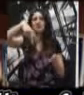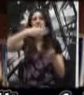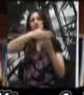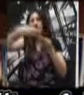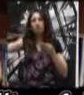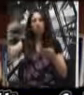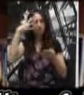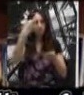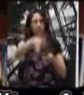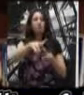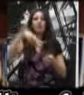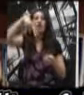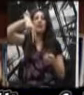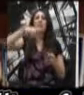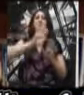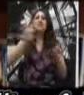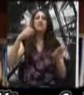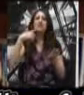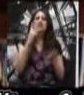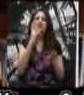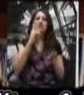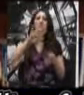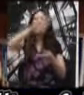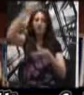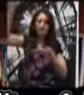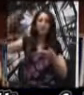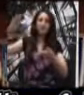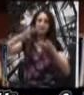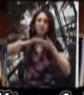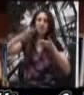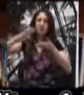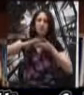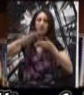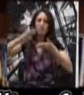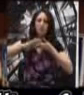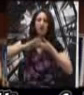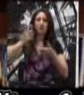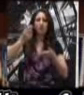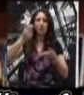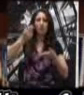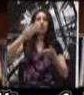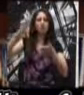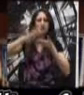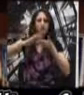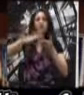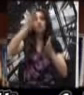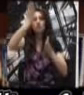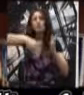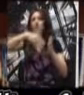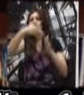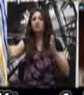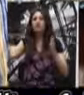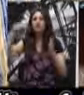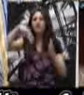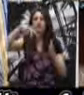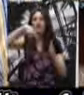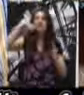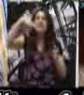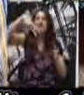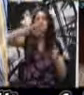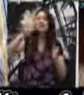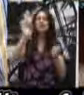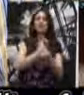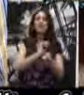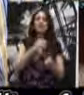7. برضه أهل الخير برضه ساعدوني وشالوا عني الحكاية يعني 7 سنين دول. حد بيجي لك هنا